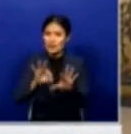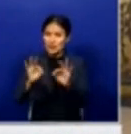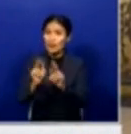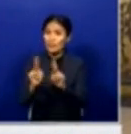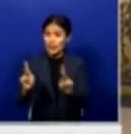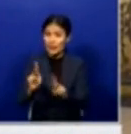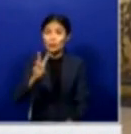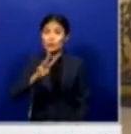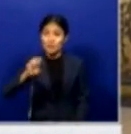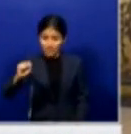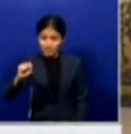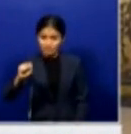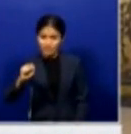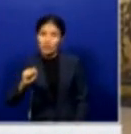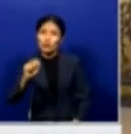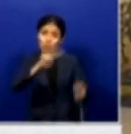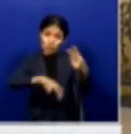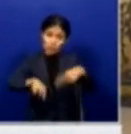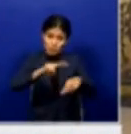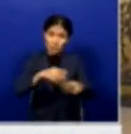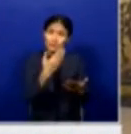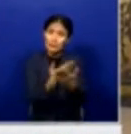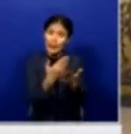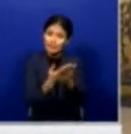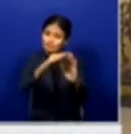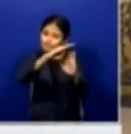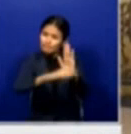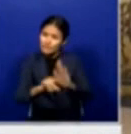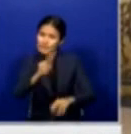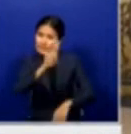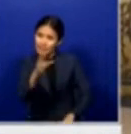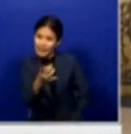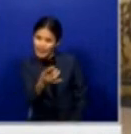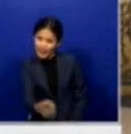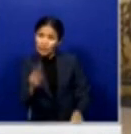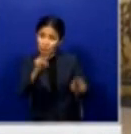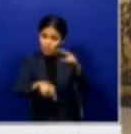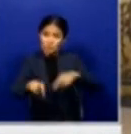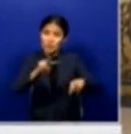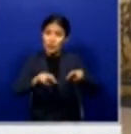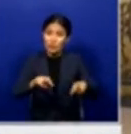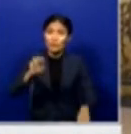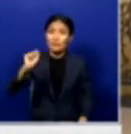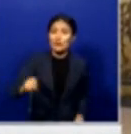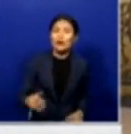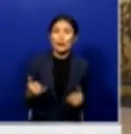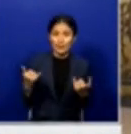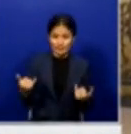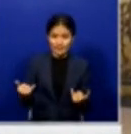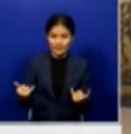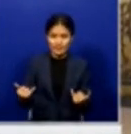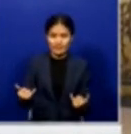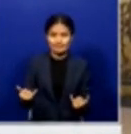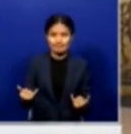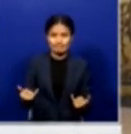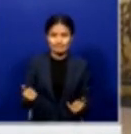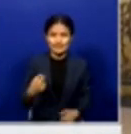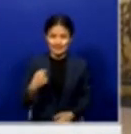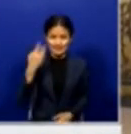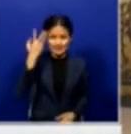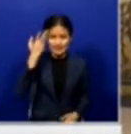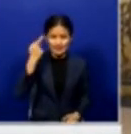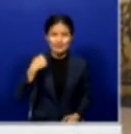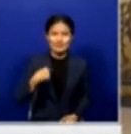นะครับก็มีการคาดหวังครับว่าในครั้งนี้นะครับทางเราคงจะต้องมีโอกาสที่จะได้มีการ